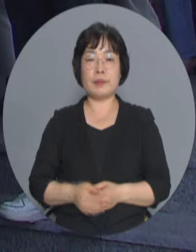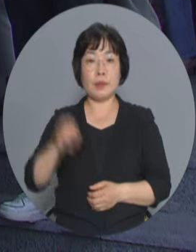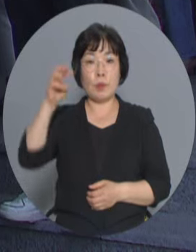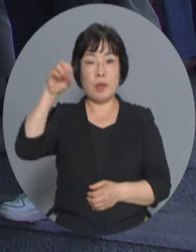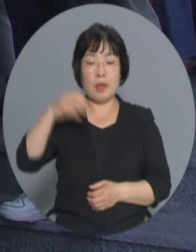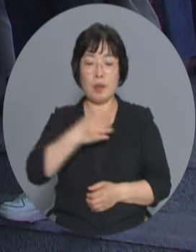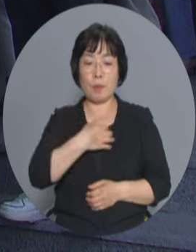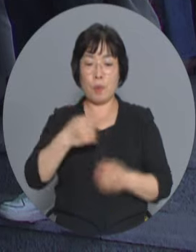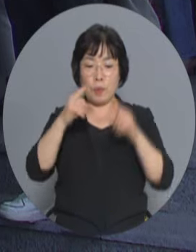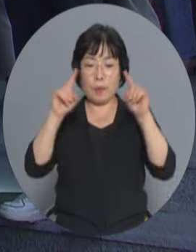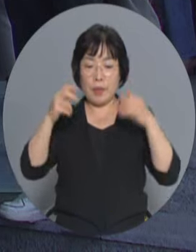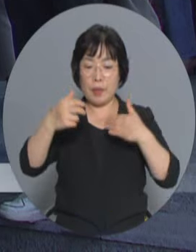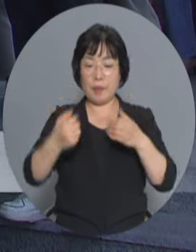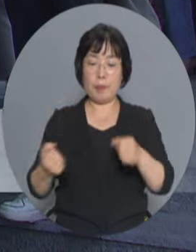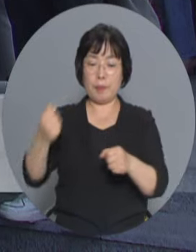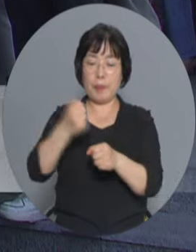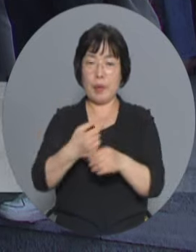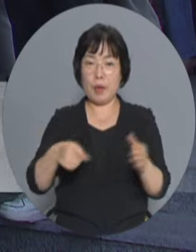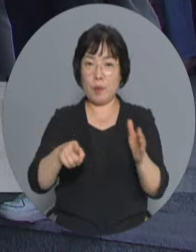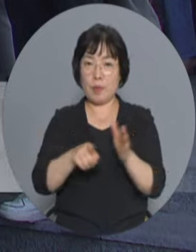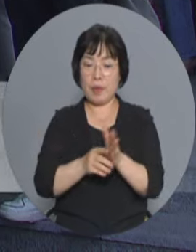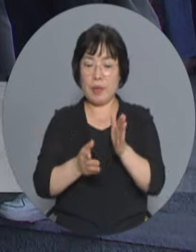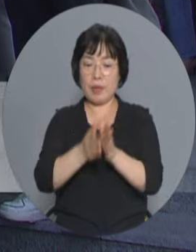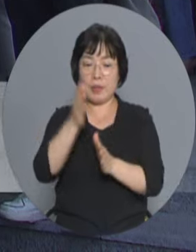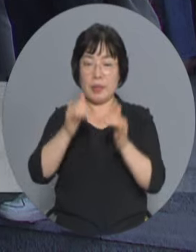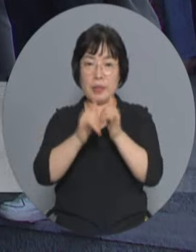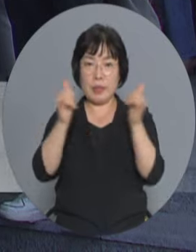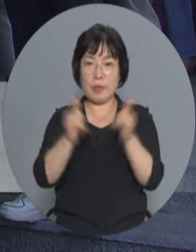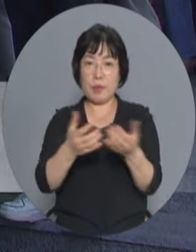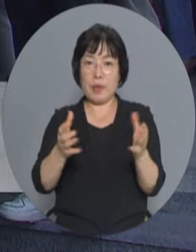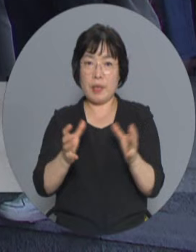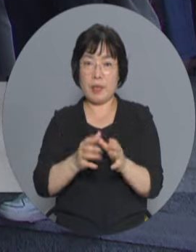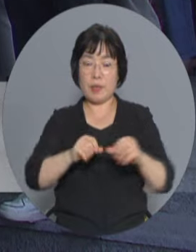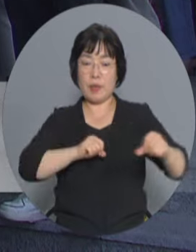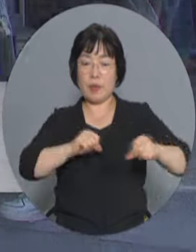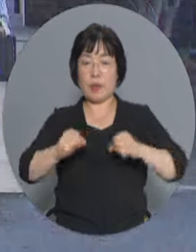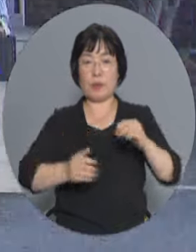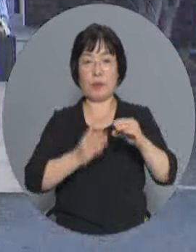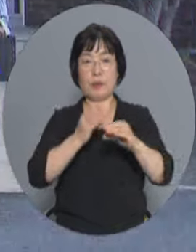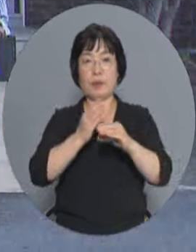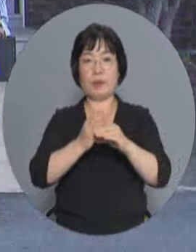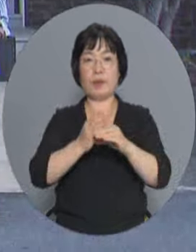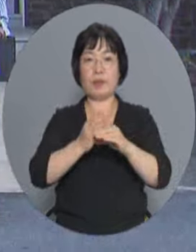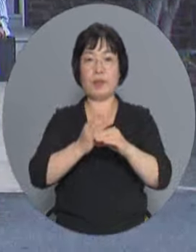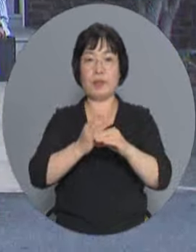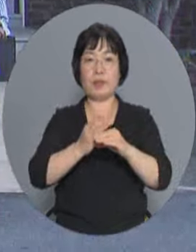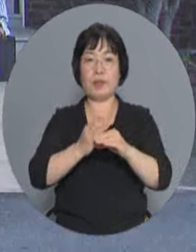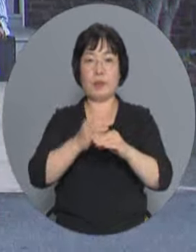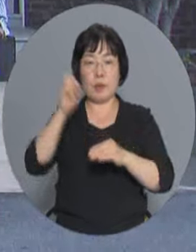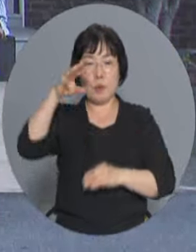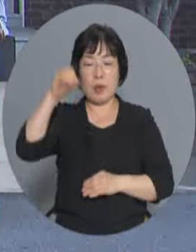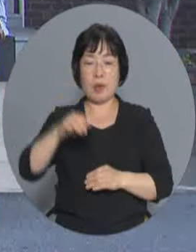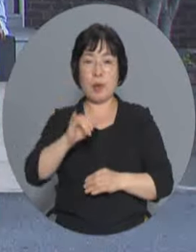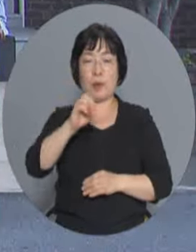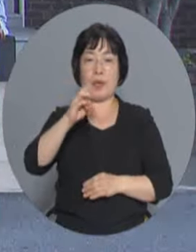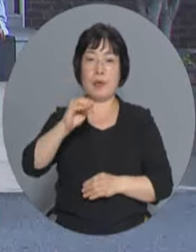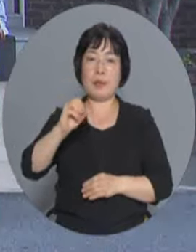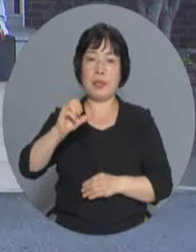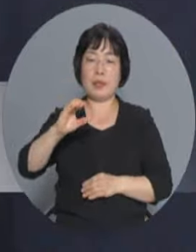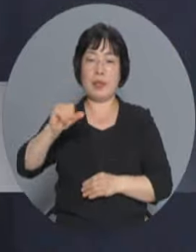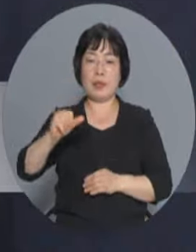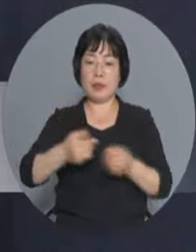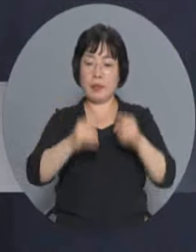광양 보건대학교 정상화를 위해 지역의 시민 단체가 범시민 운동을 전개합니다 광양 YMCA